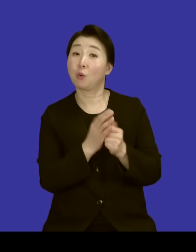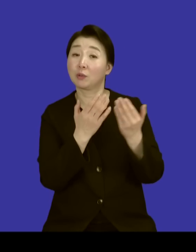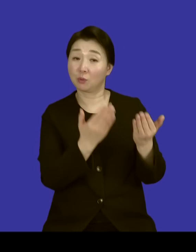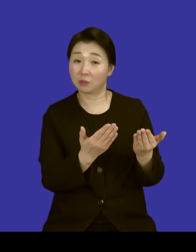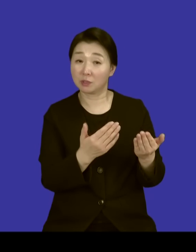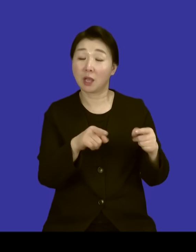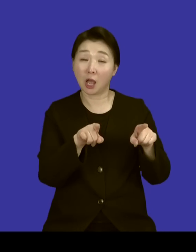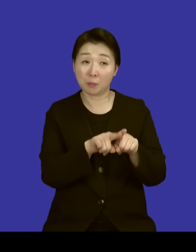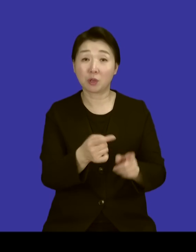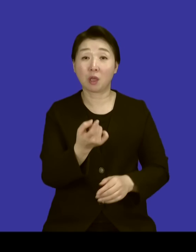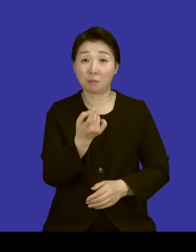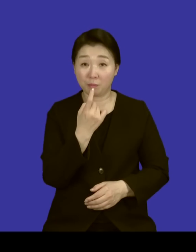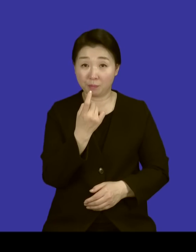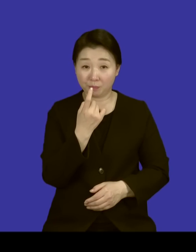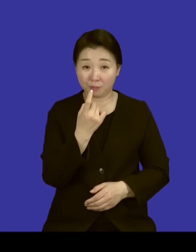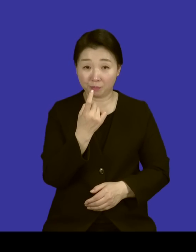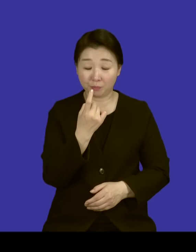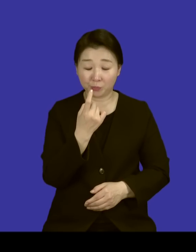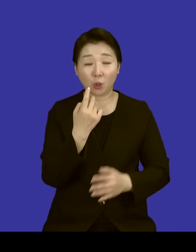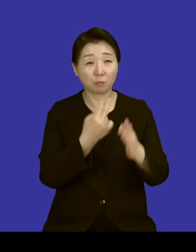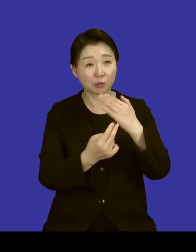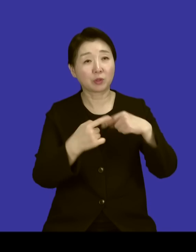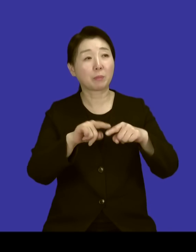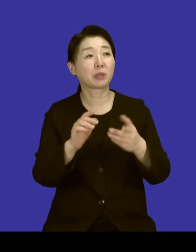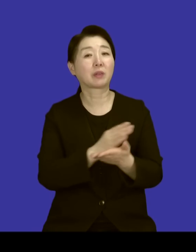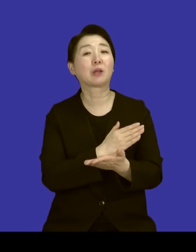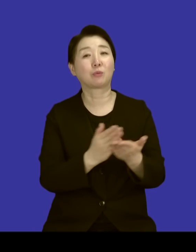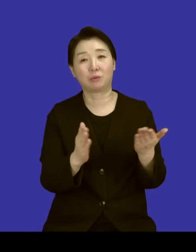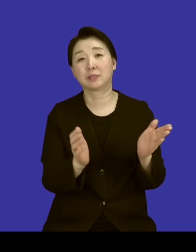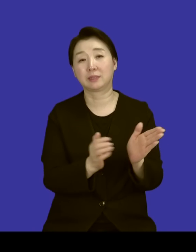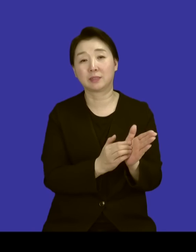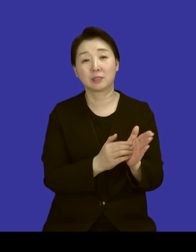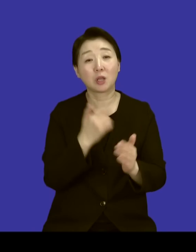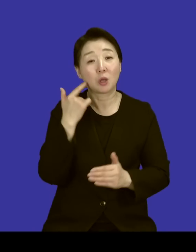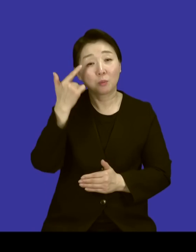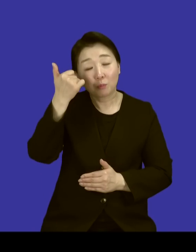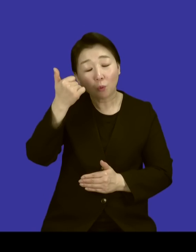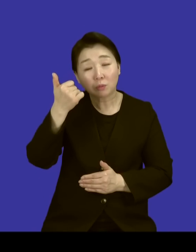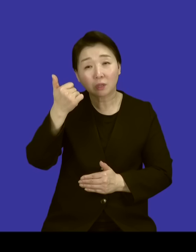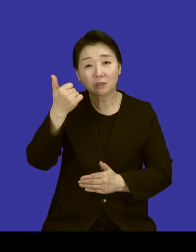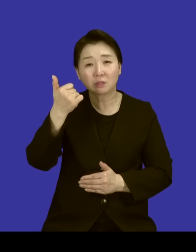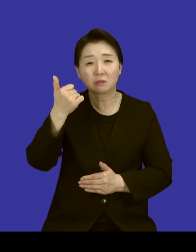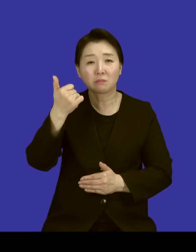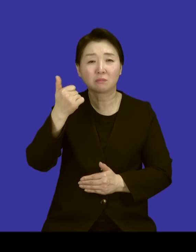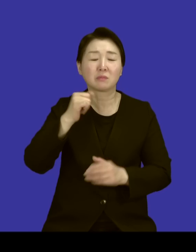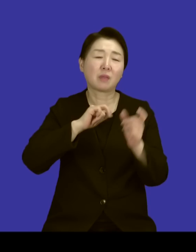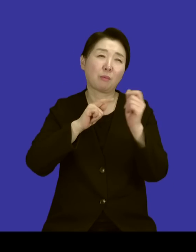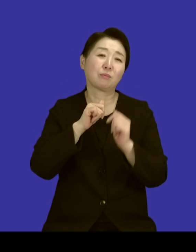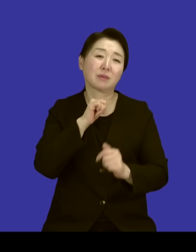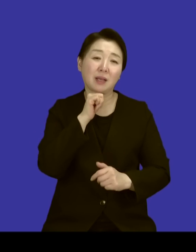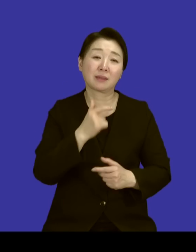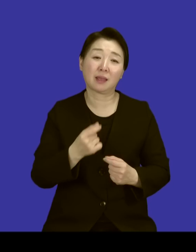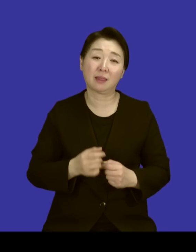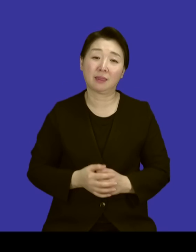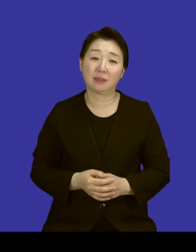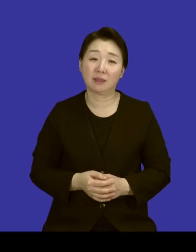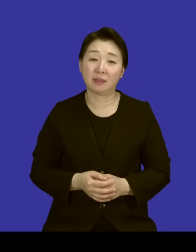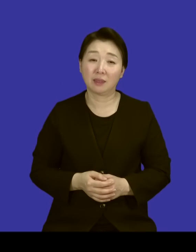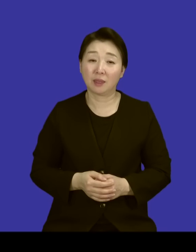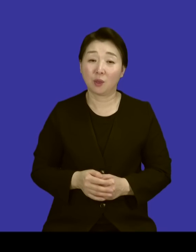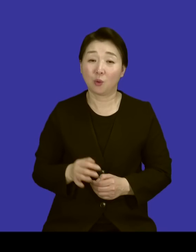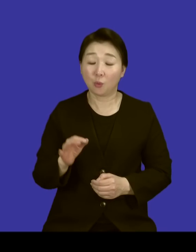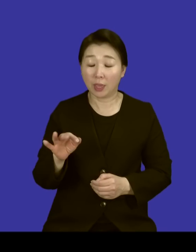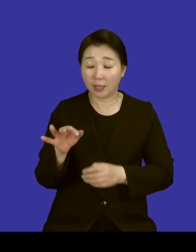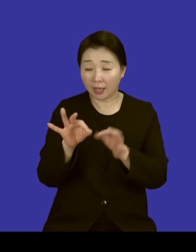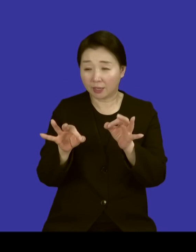같이 배우고 비전 나누고. 근데 목사님들이 다 가난하시더라고요. 그럼요. 근데 그런 가게를 차릴 만큼 재정이